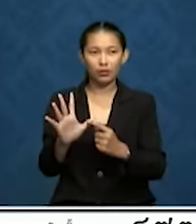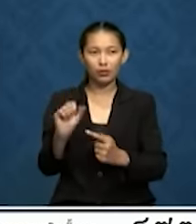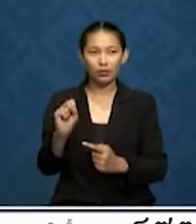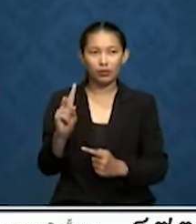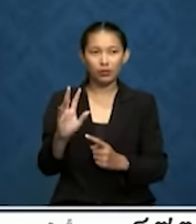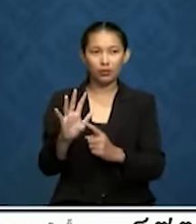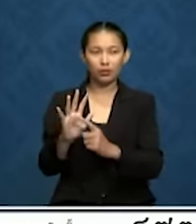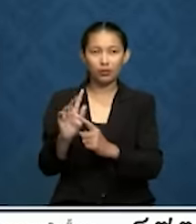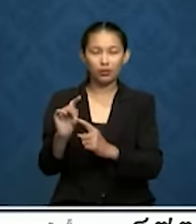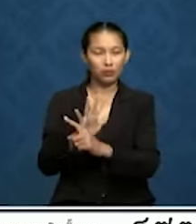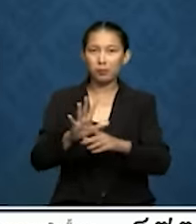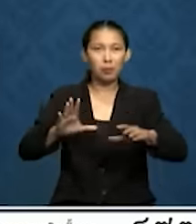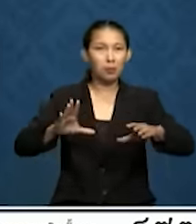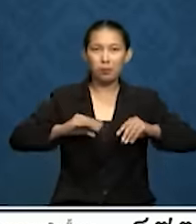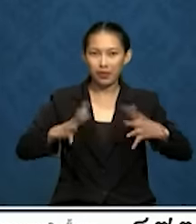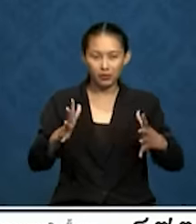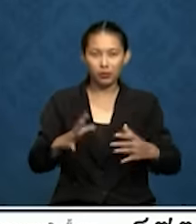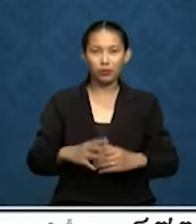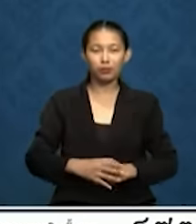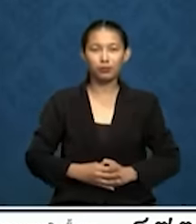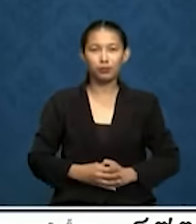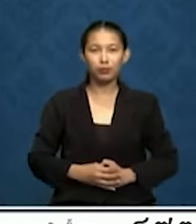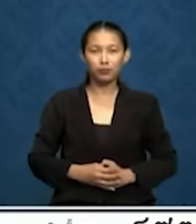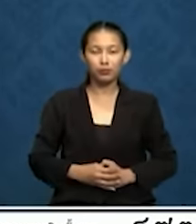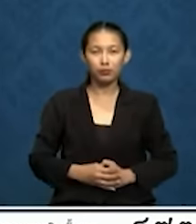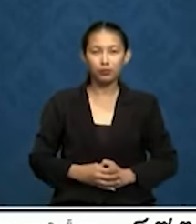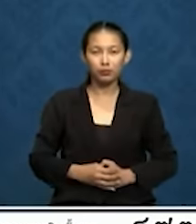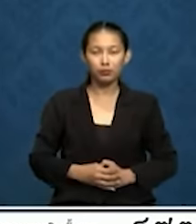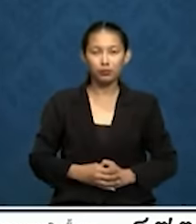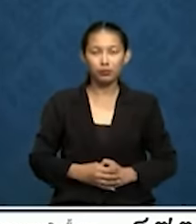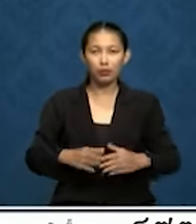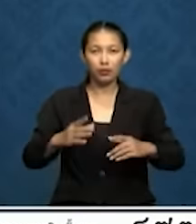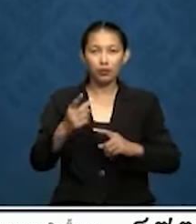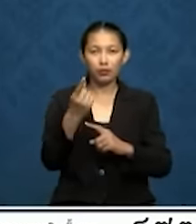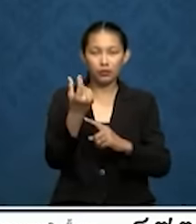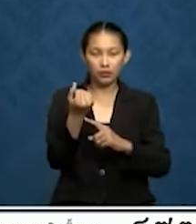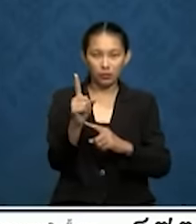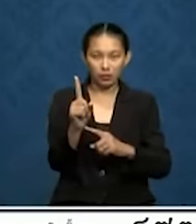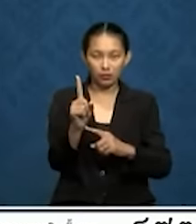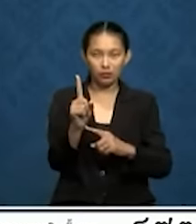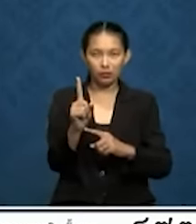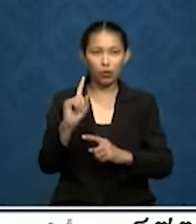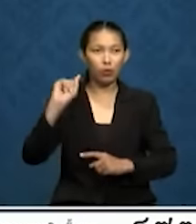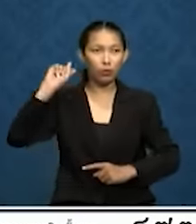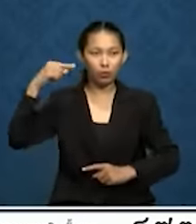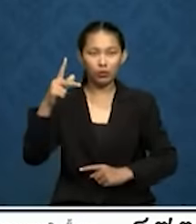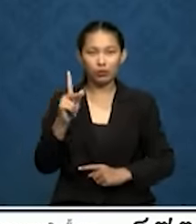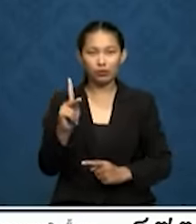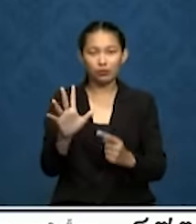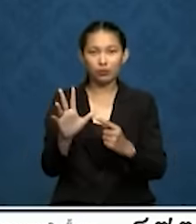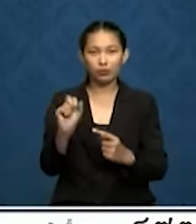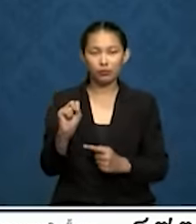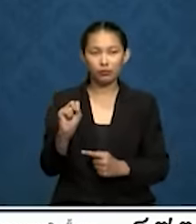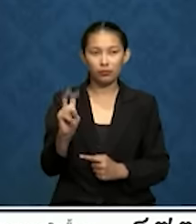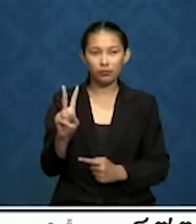ภักดี ไม่เห็นชอบครับ 11 นางสาวกฤษณา